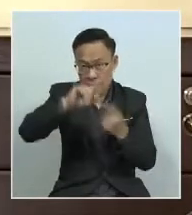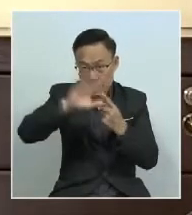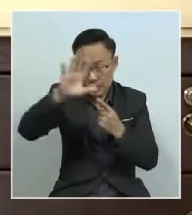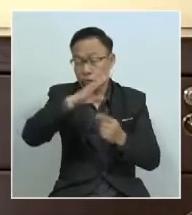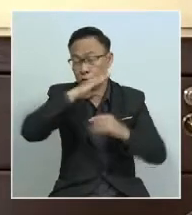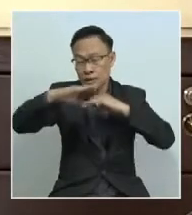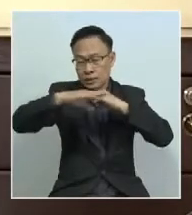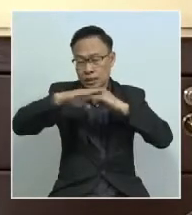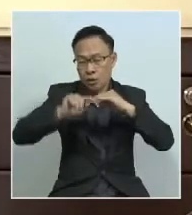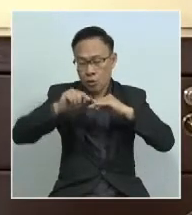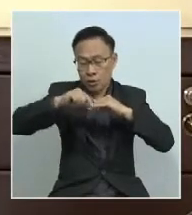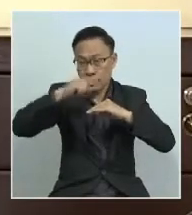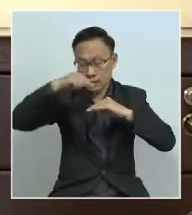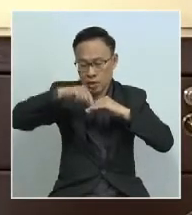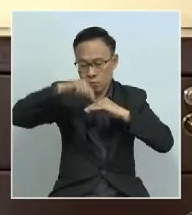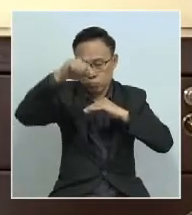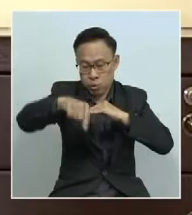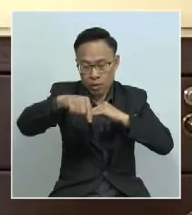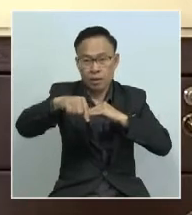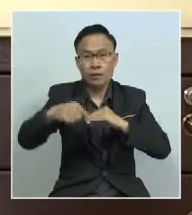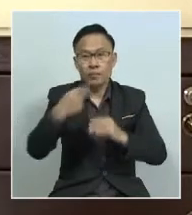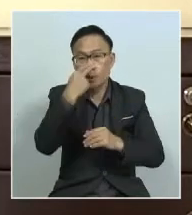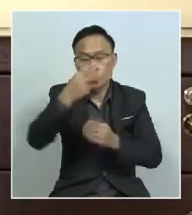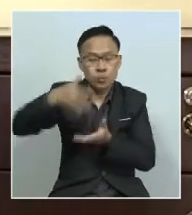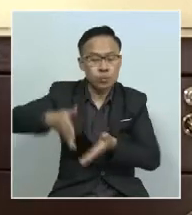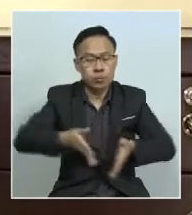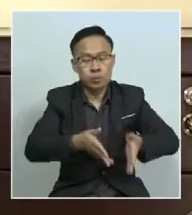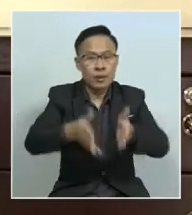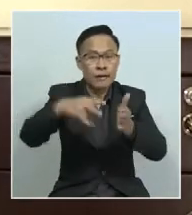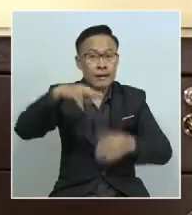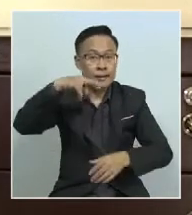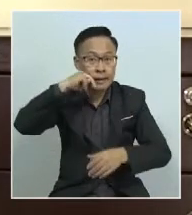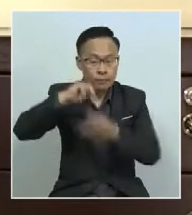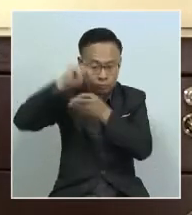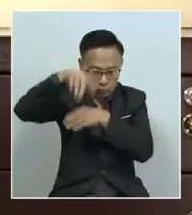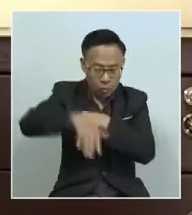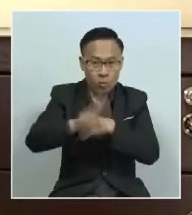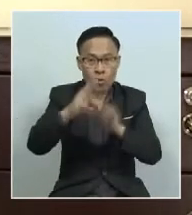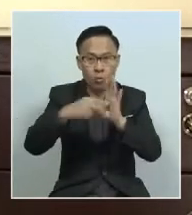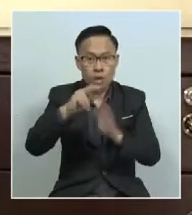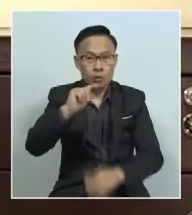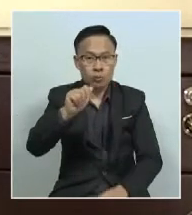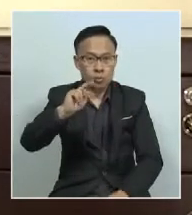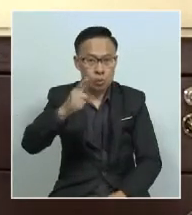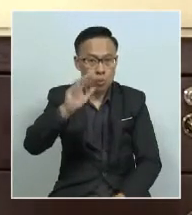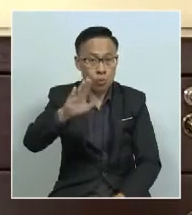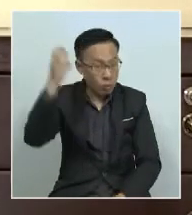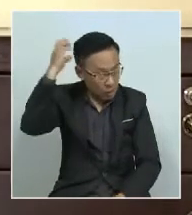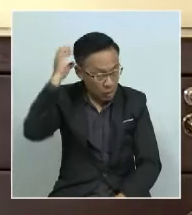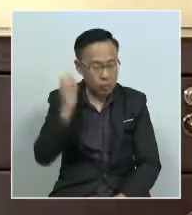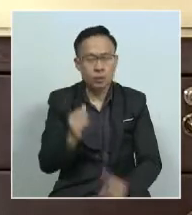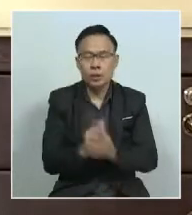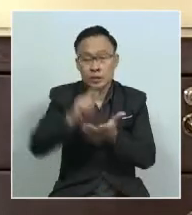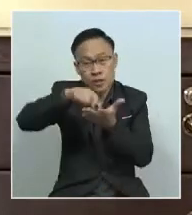ข้ามสะพานมิตรภาพแห่งที่5ไปเนี่ยไปล่องเรือชมสายน้ำกระดิ่งน้ำตกวังพองนะที่สปป.ลาวหรือว่าจะไป